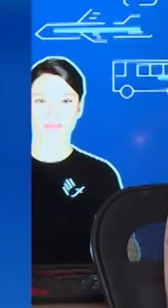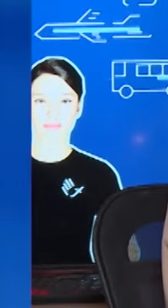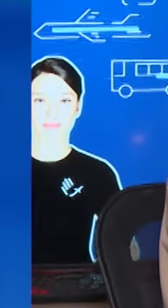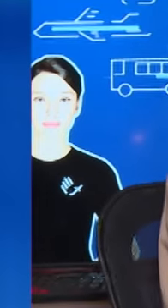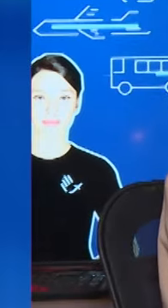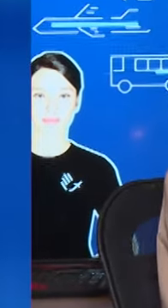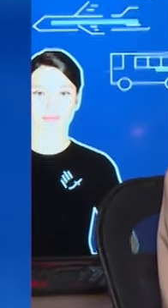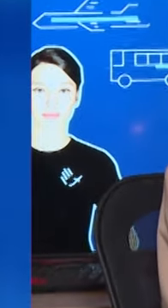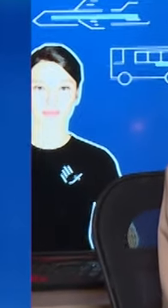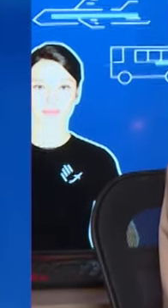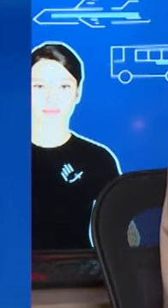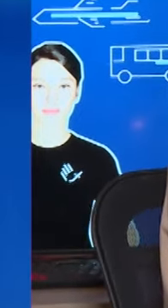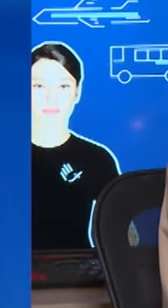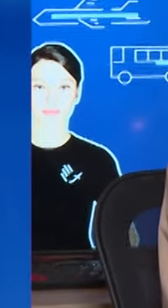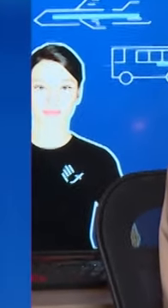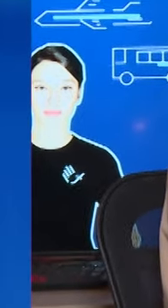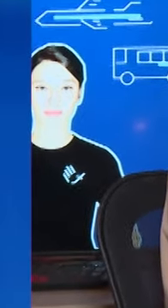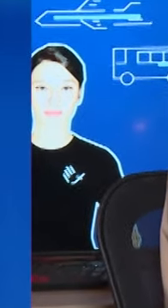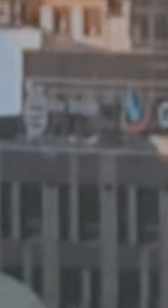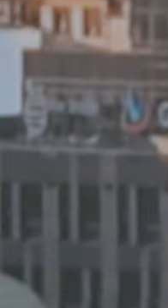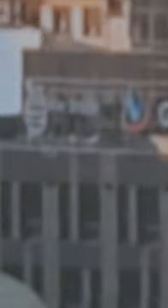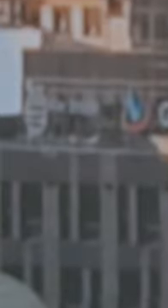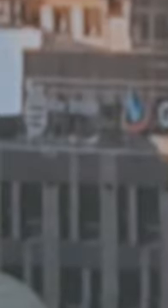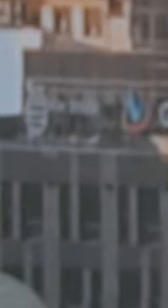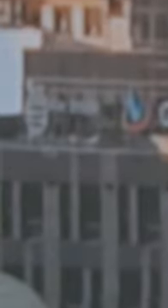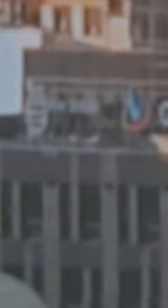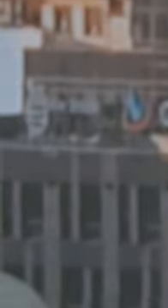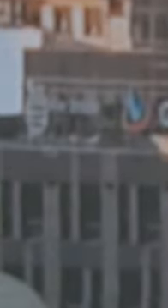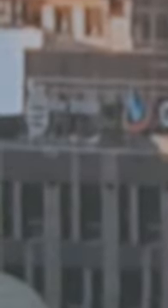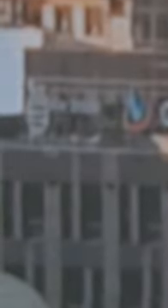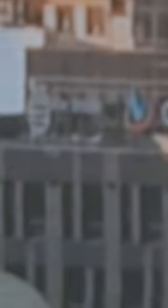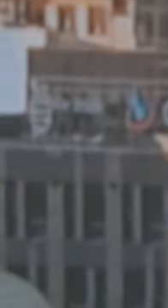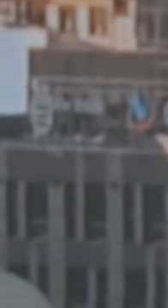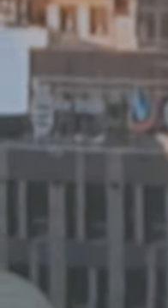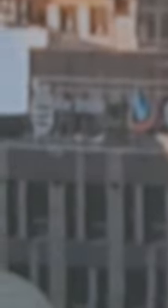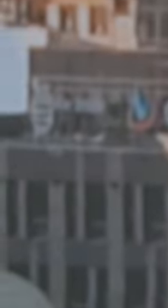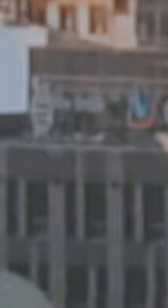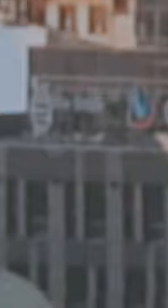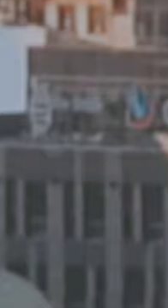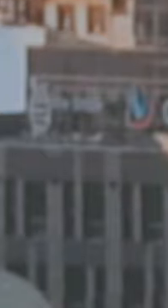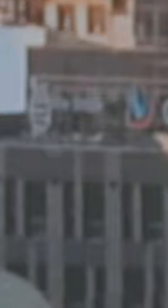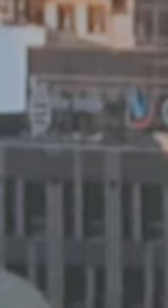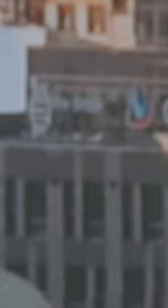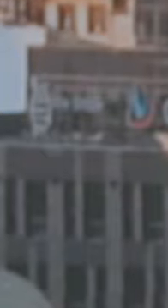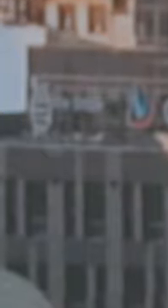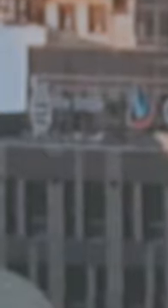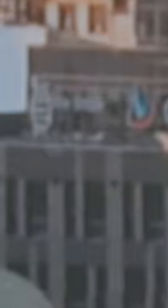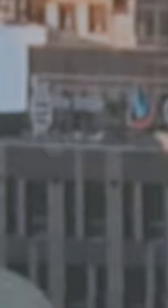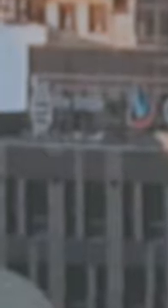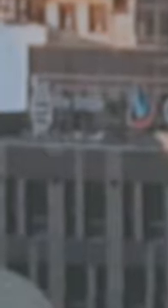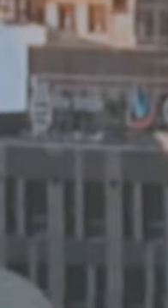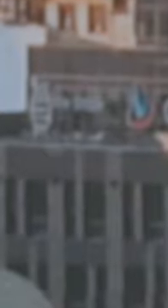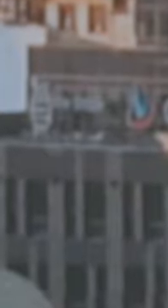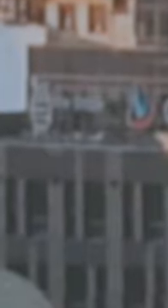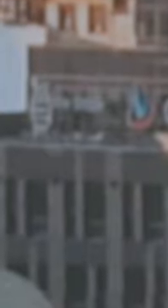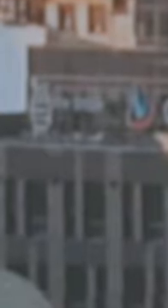u to. Hvala, Majo, mnogo, hvala ti najlepše. Samo još to ime nisam izgovorio. Bojana, Viktor, Jovana, pa morao sam i Maja.